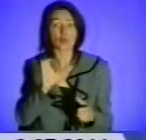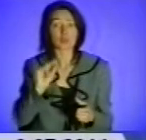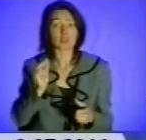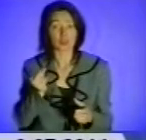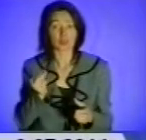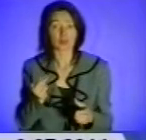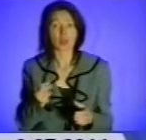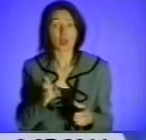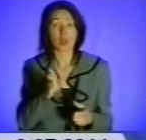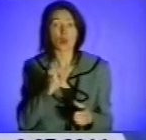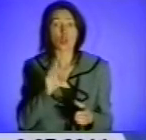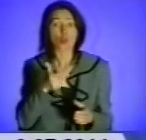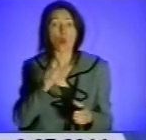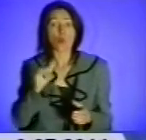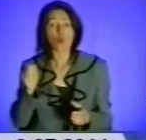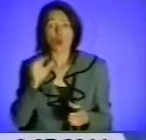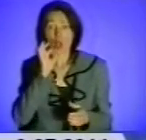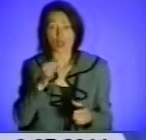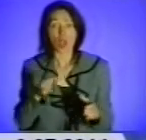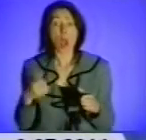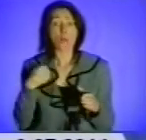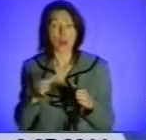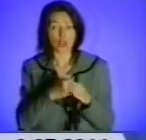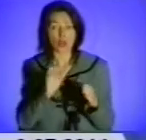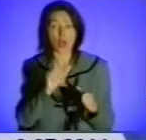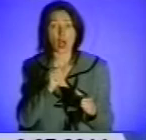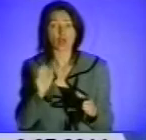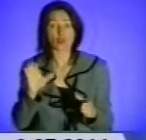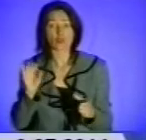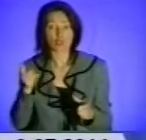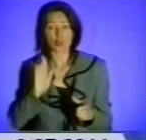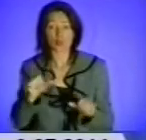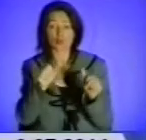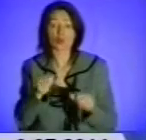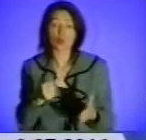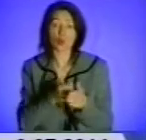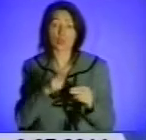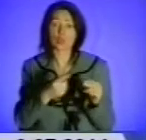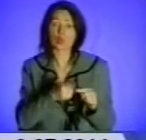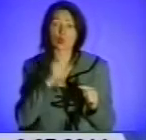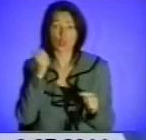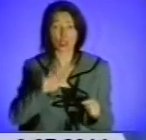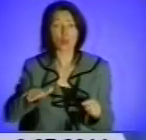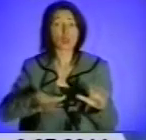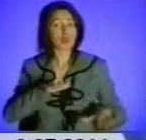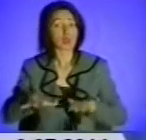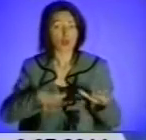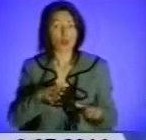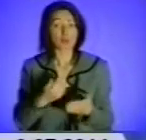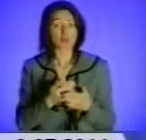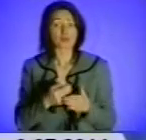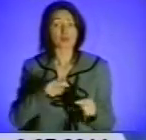І Борис Гуменюк каже, що батальйон «Азов-Січ» буде сформовано до кінця цього тижня. Потім тренування і максимум за